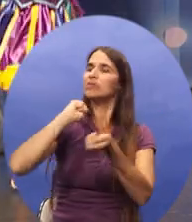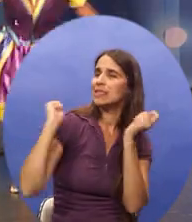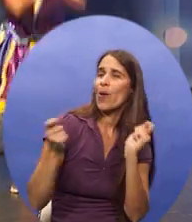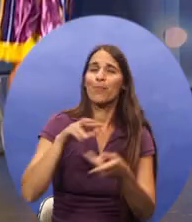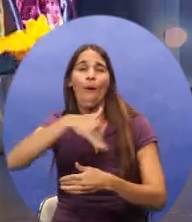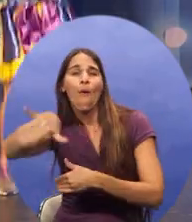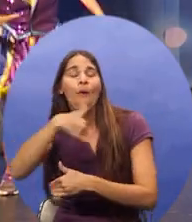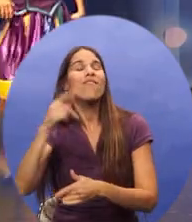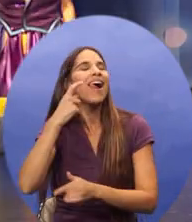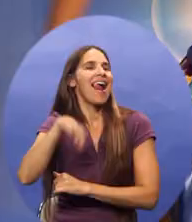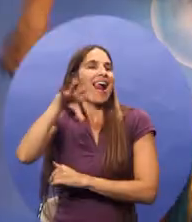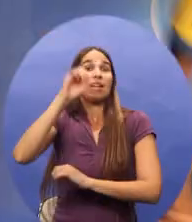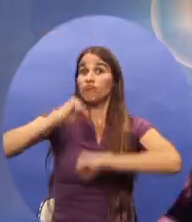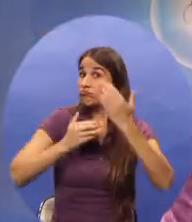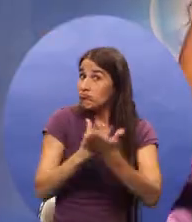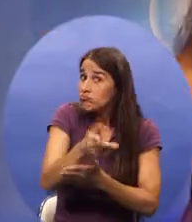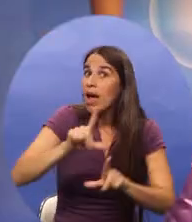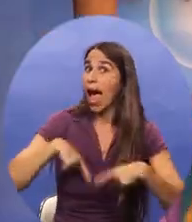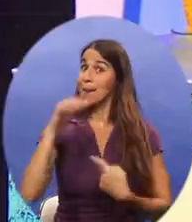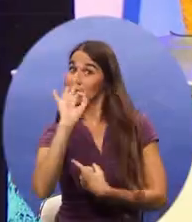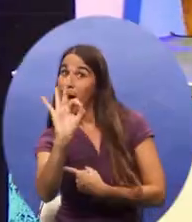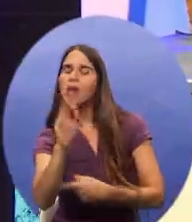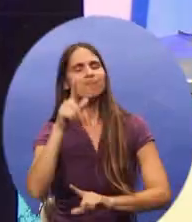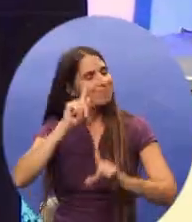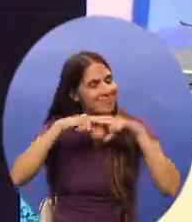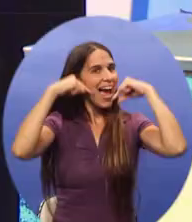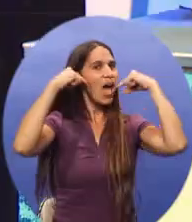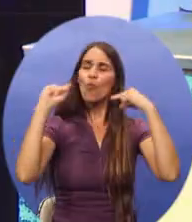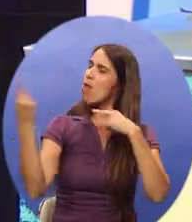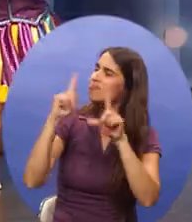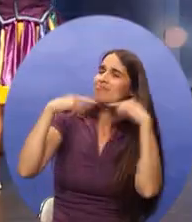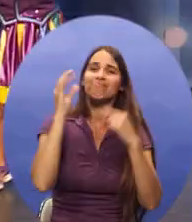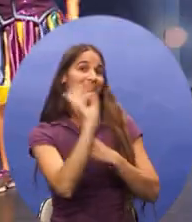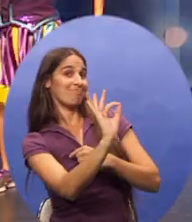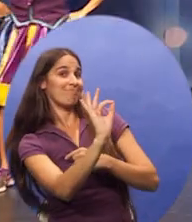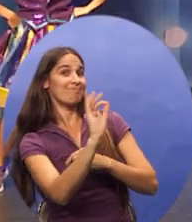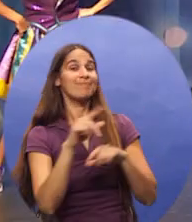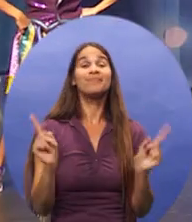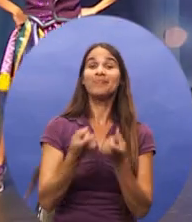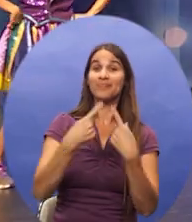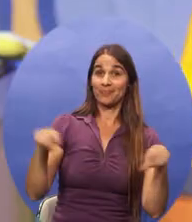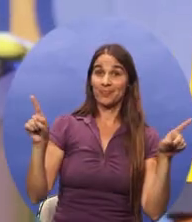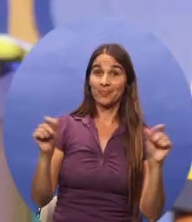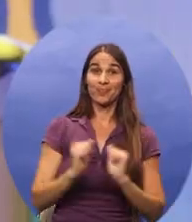תרקוד ברחוב צחק בצחוק גדול לך ישר החיים הם בשבילך תחייך ויחייכו